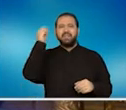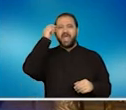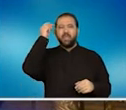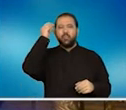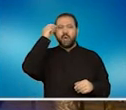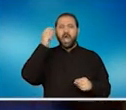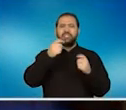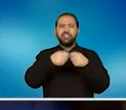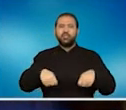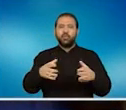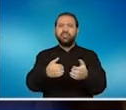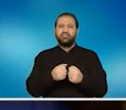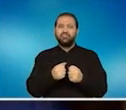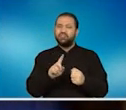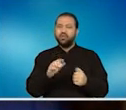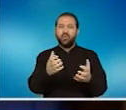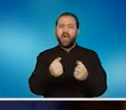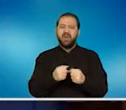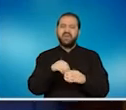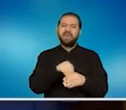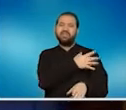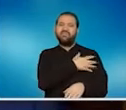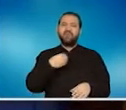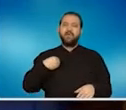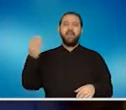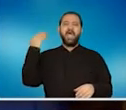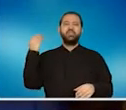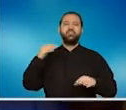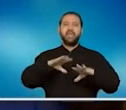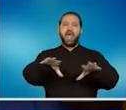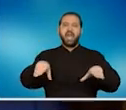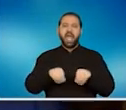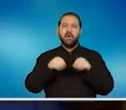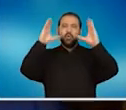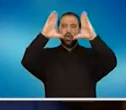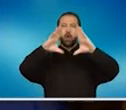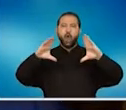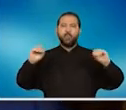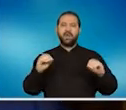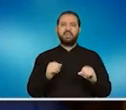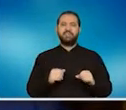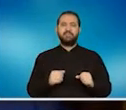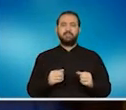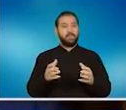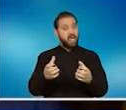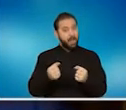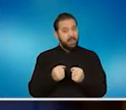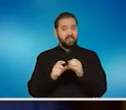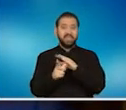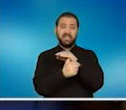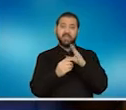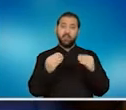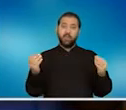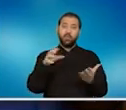durut tot ceea ce avea lipsă neamul românesc. Am primit din